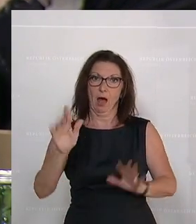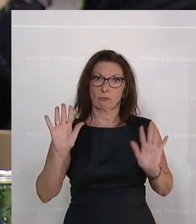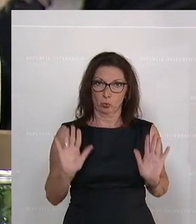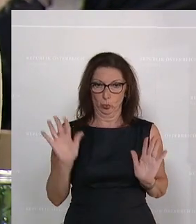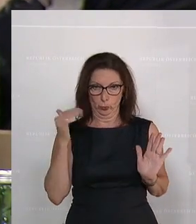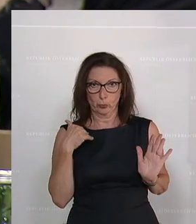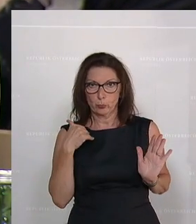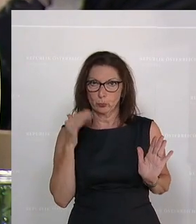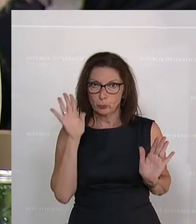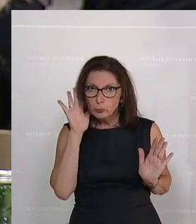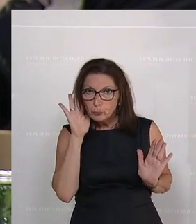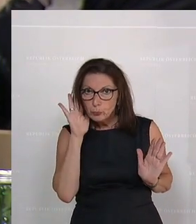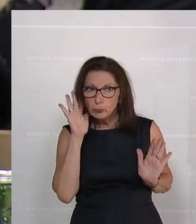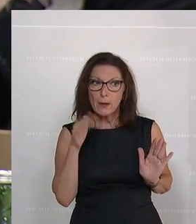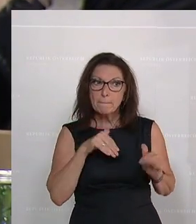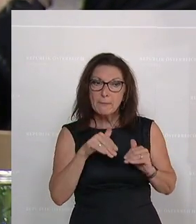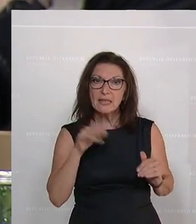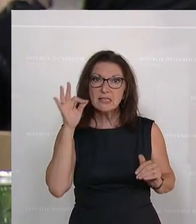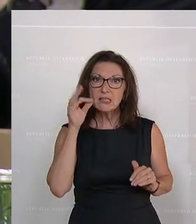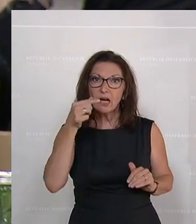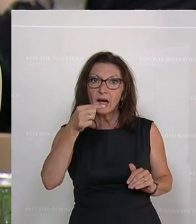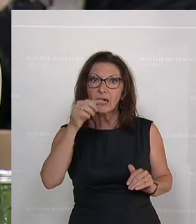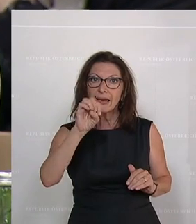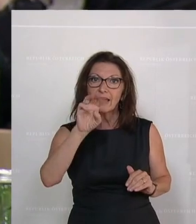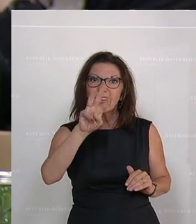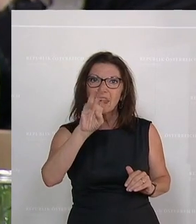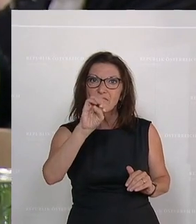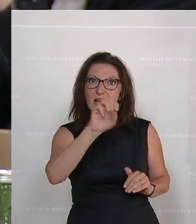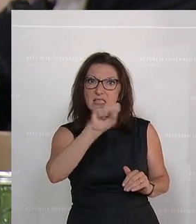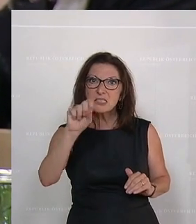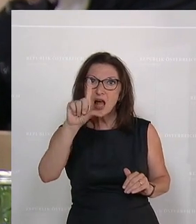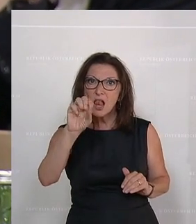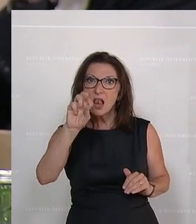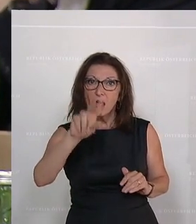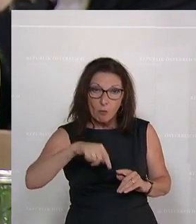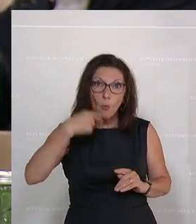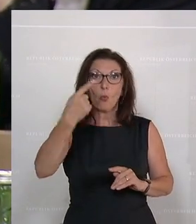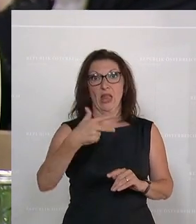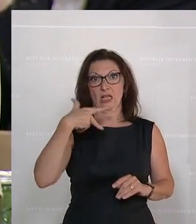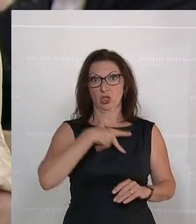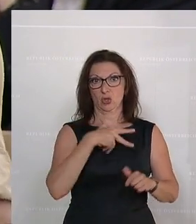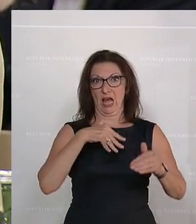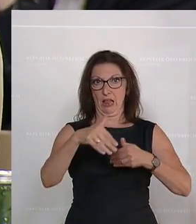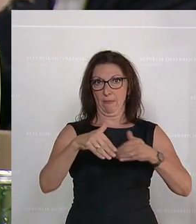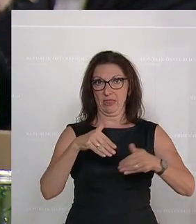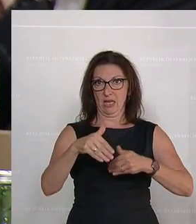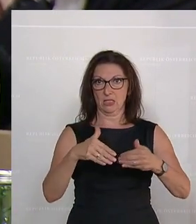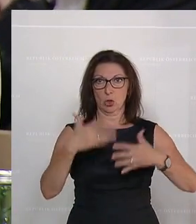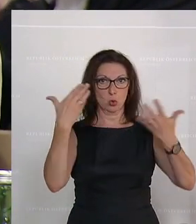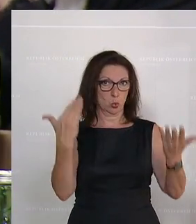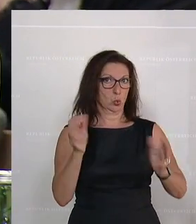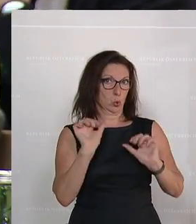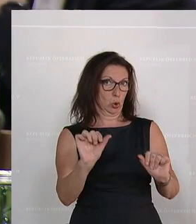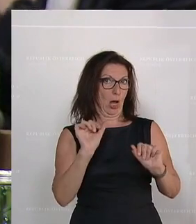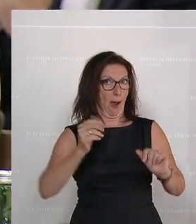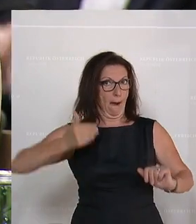die ministerin geht es laut zu wort und dann sozialminister und das entspricht den gepflogenheiten und